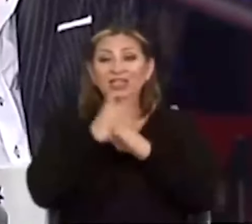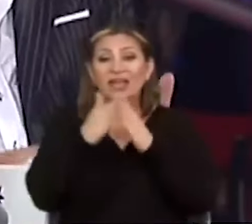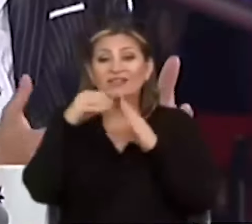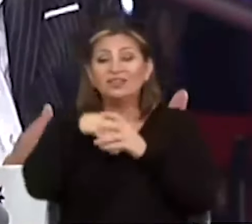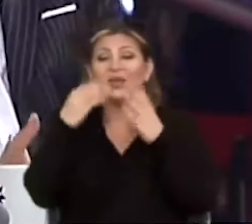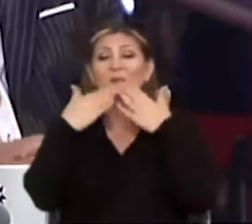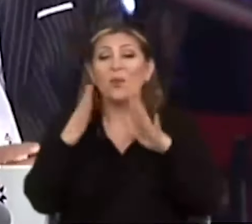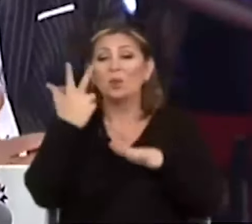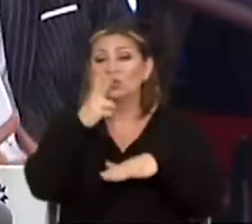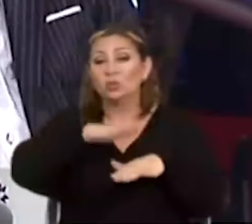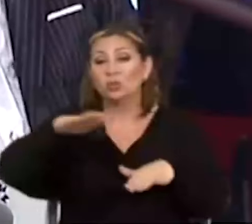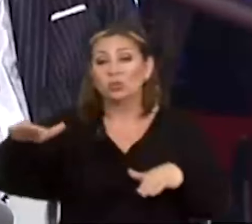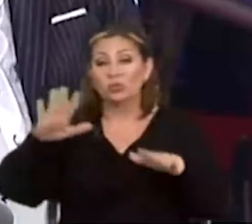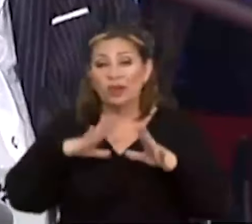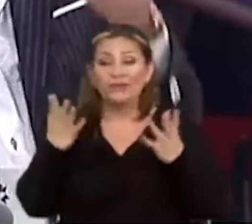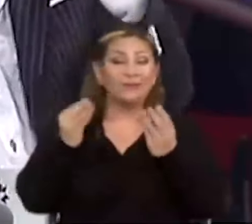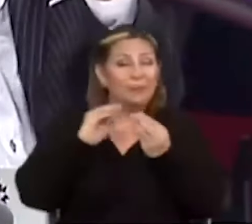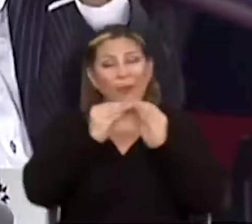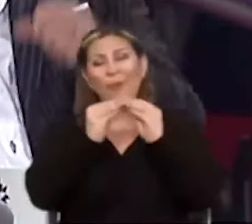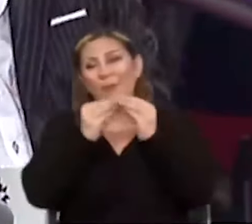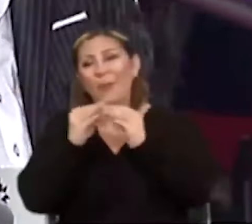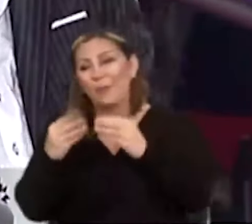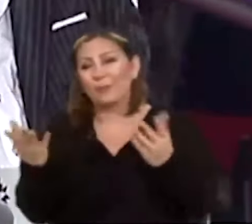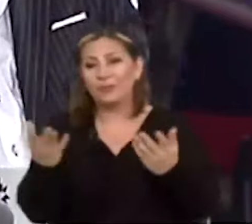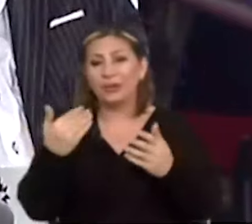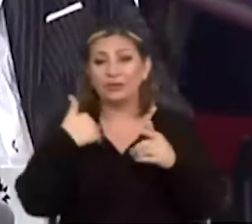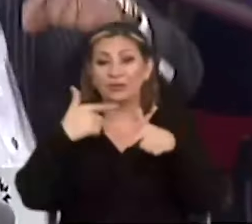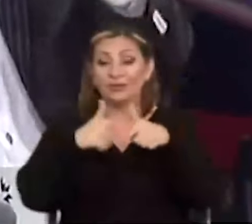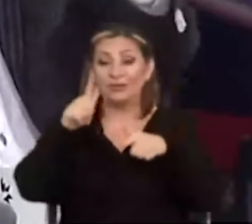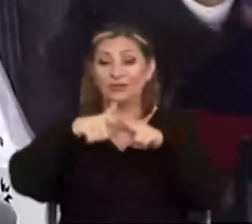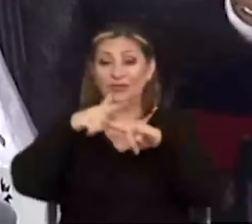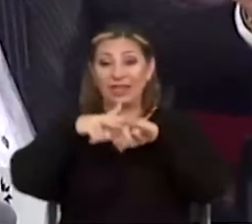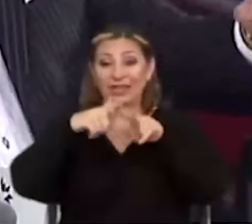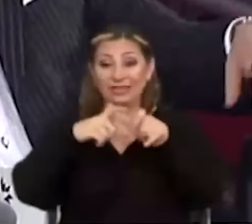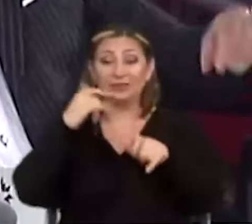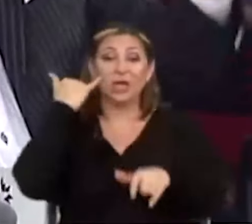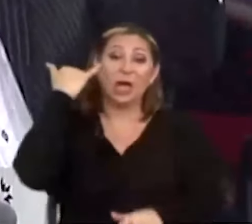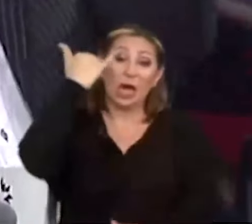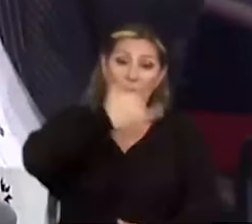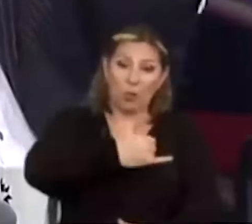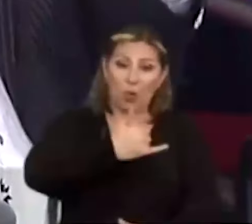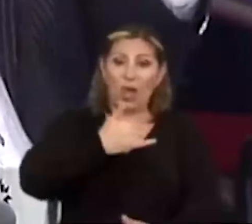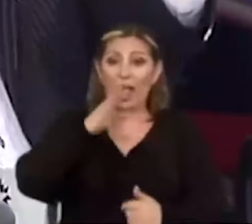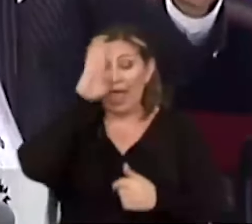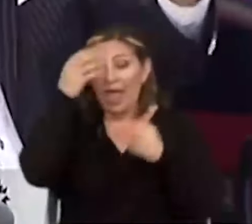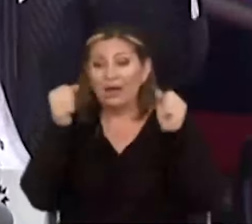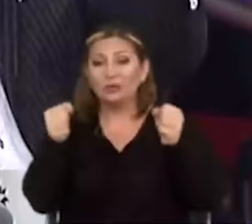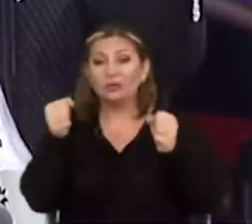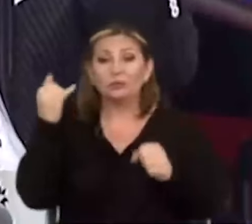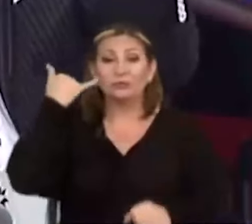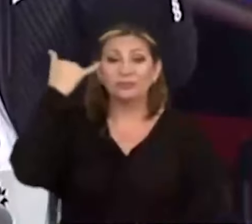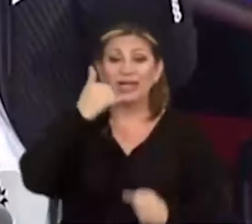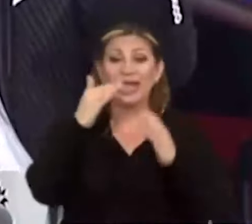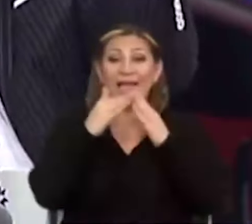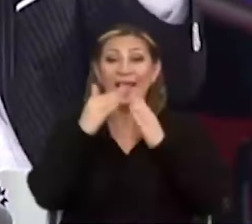yok. Ha. 3 çocuk var ki. Şimdi bizim Flaş'taki telefon numaradan arıyorlar. Erzurum'dan aradı.